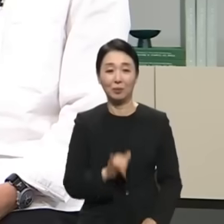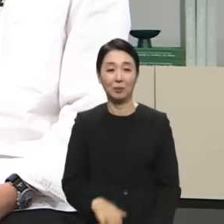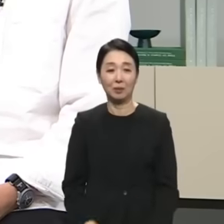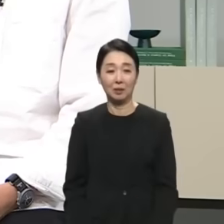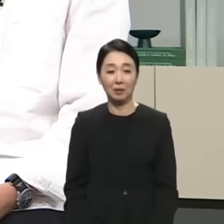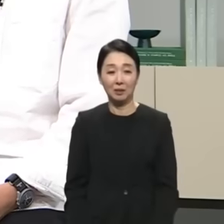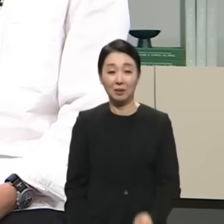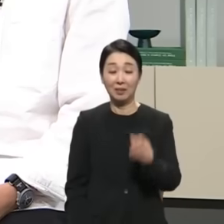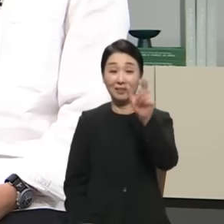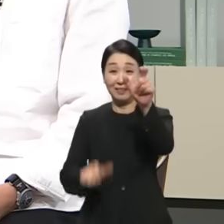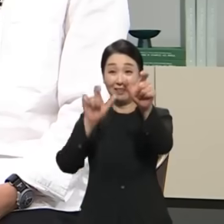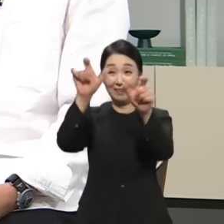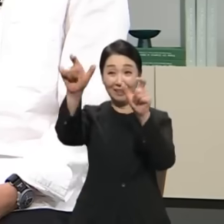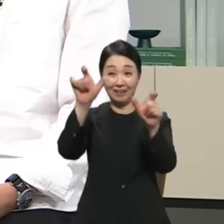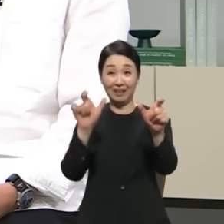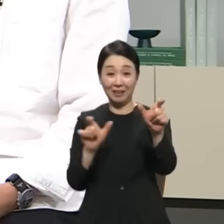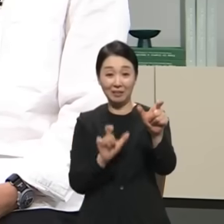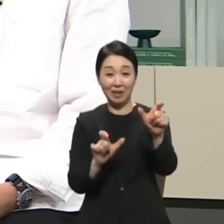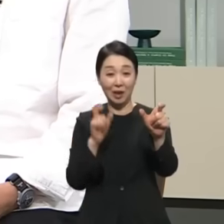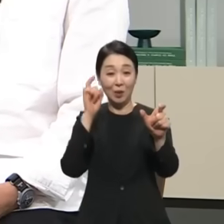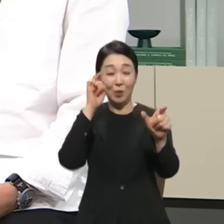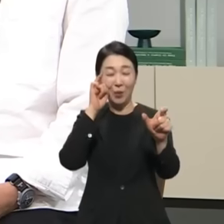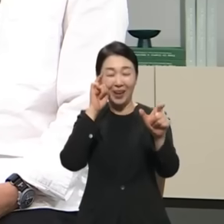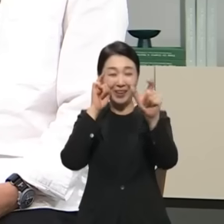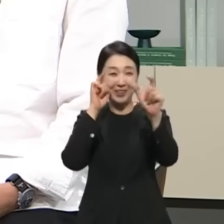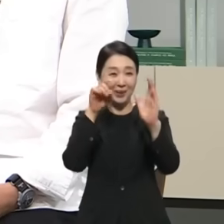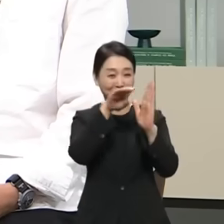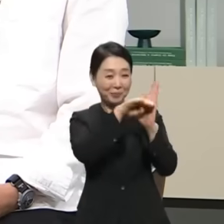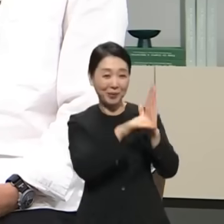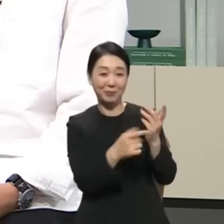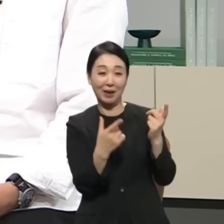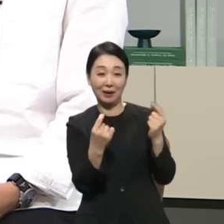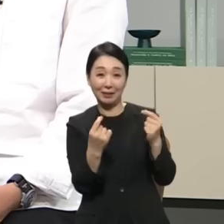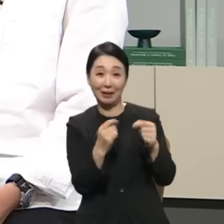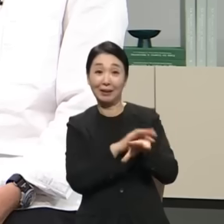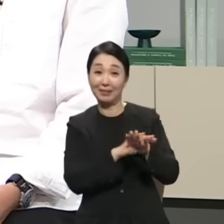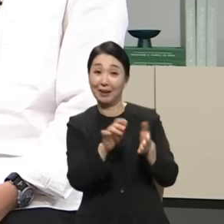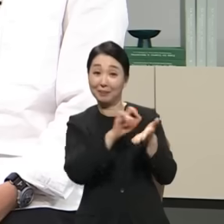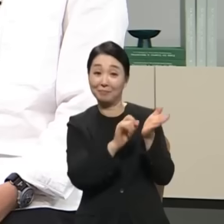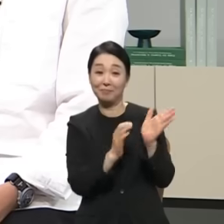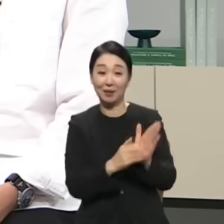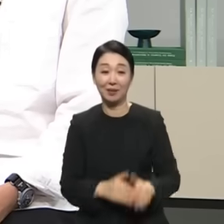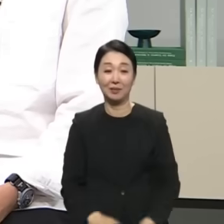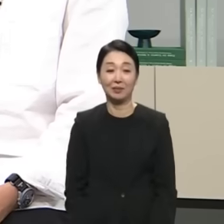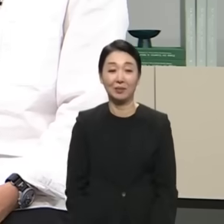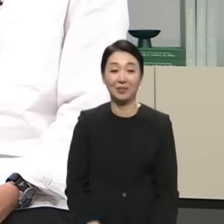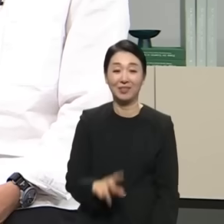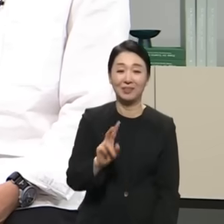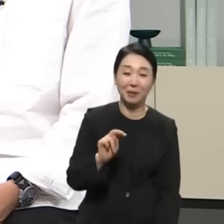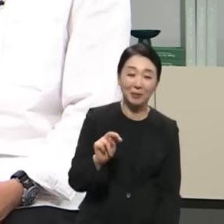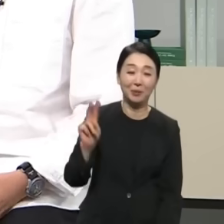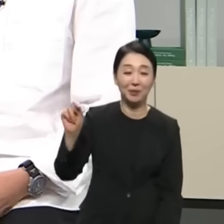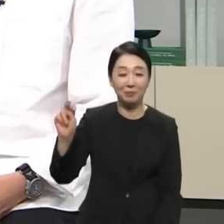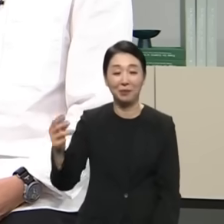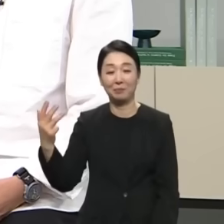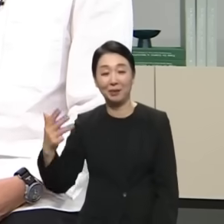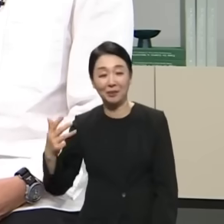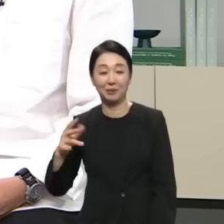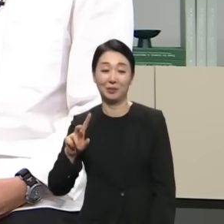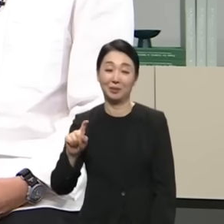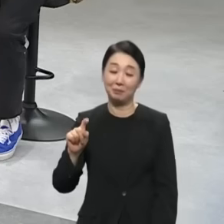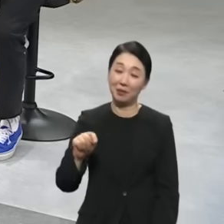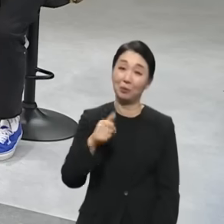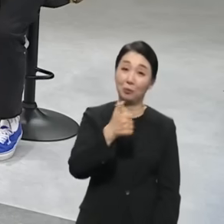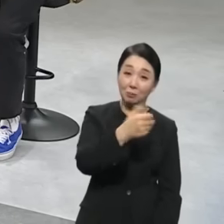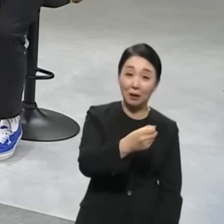잘 적어놨네요. 키워드가 메뉴판 같다. 이거 우리 작가가 잘 적어놨네요. 보니까 지금 2만 원, 2만 원, 8천 원, 10만 원,